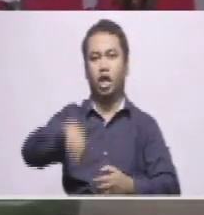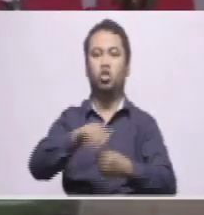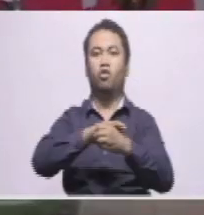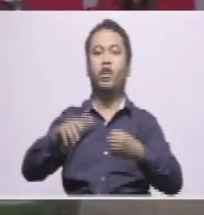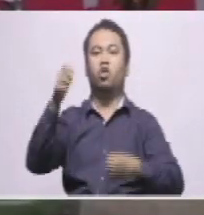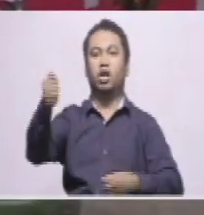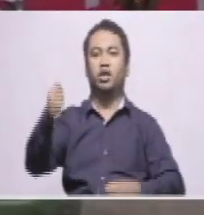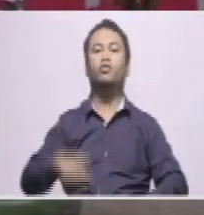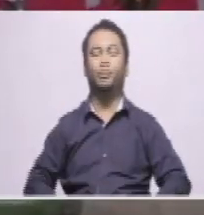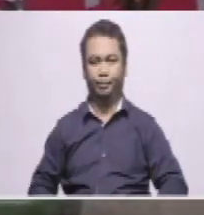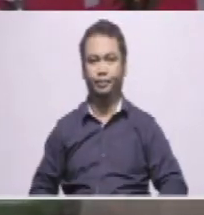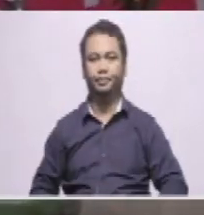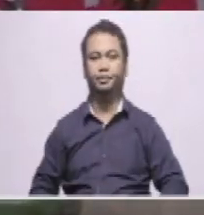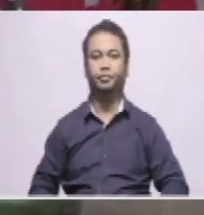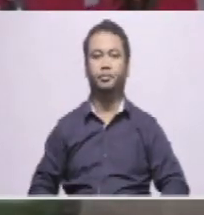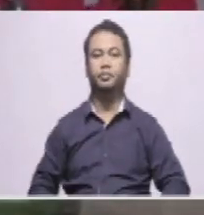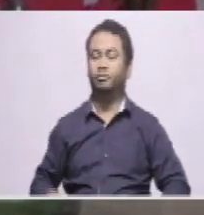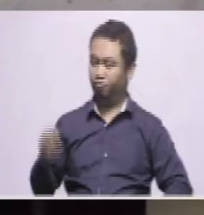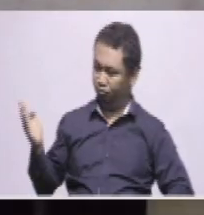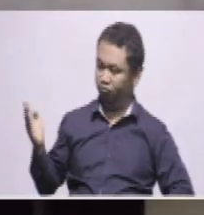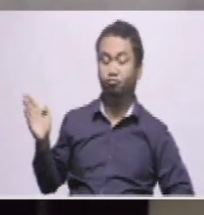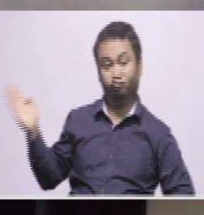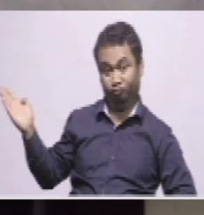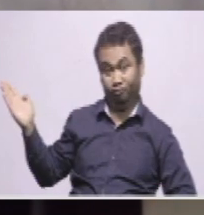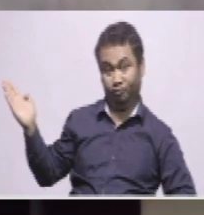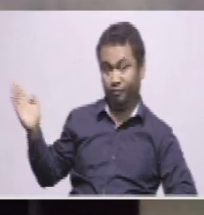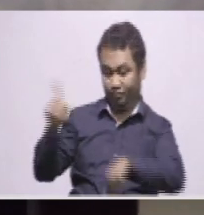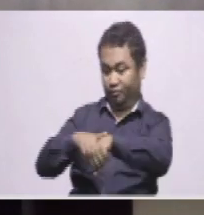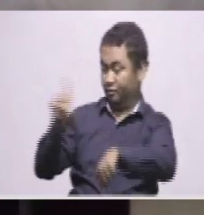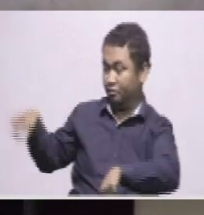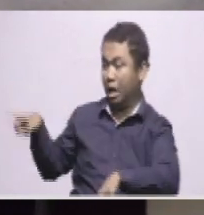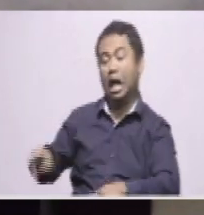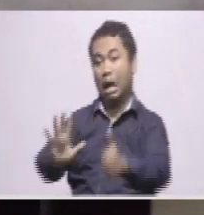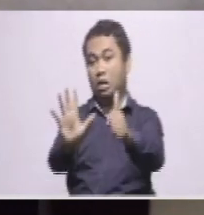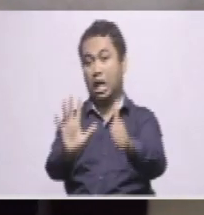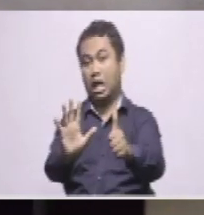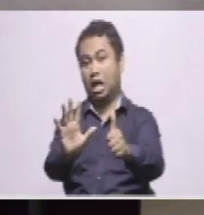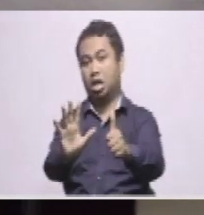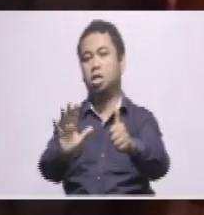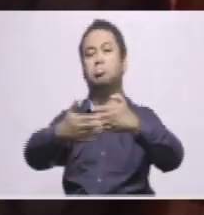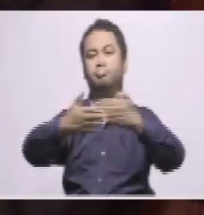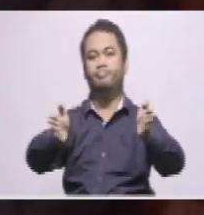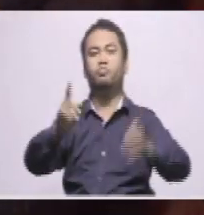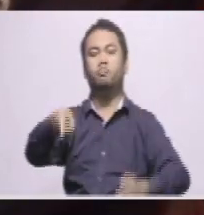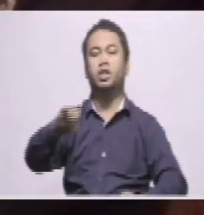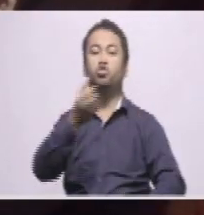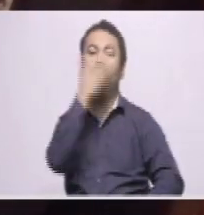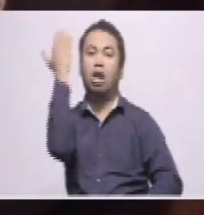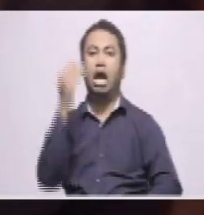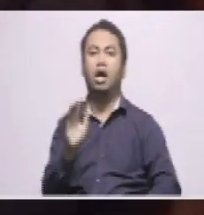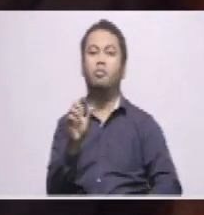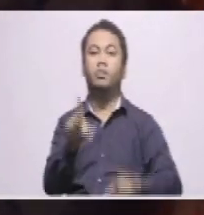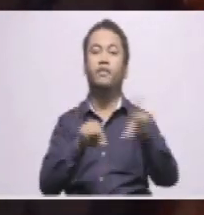Voajany fisokafan'ny birao fandatsambato tamin'ny 6 ora maraina teto amin'ny fokontany tapotanana izay misy mpifidy 50 sy